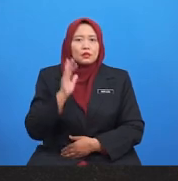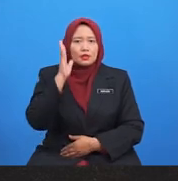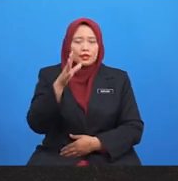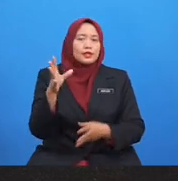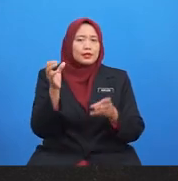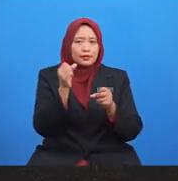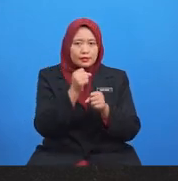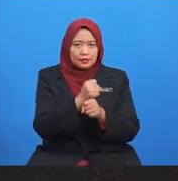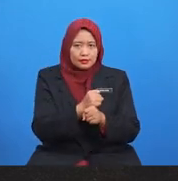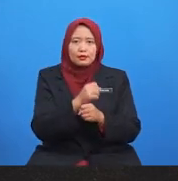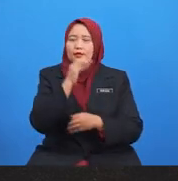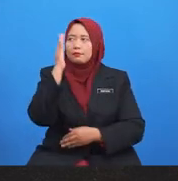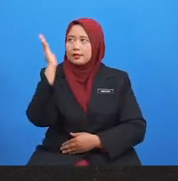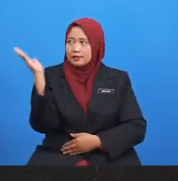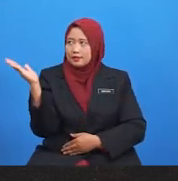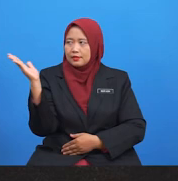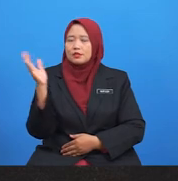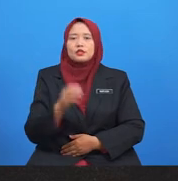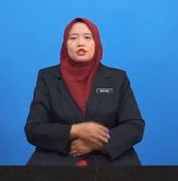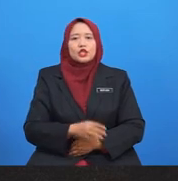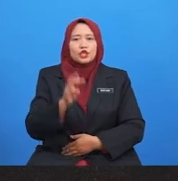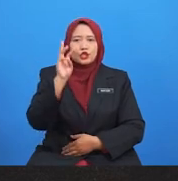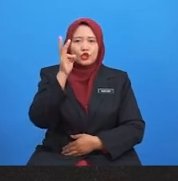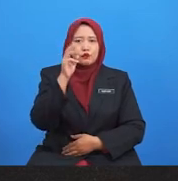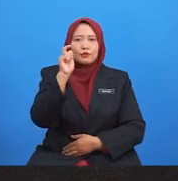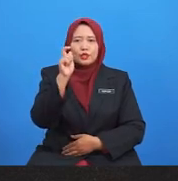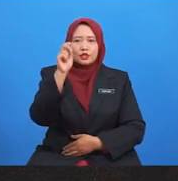2. Maka, kita akan perolehi